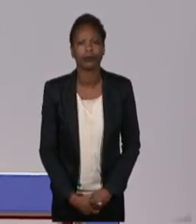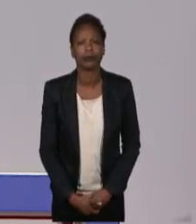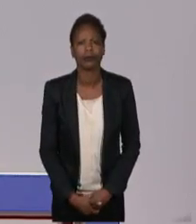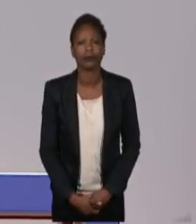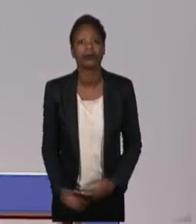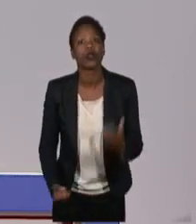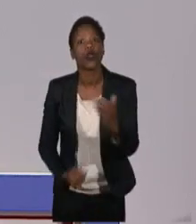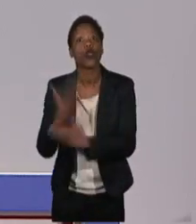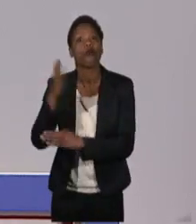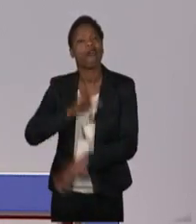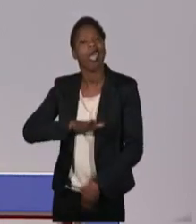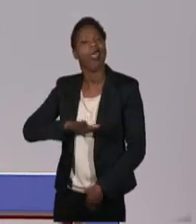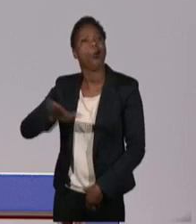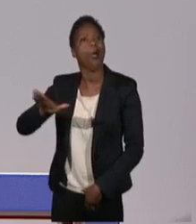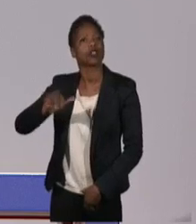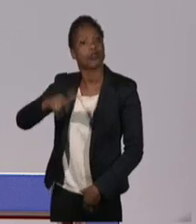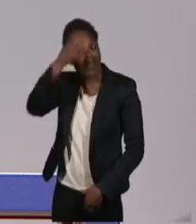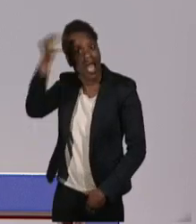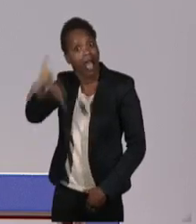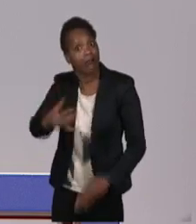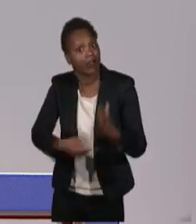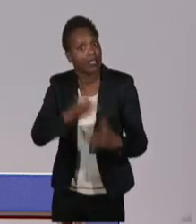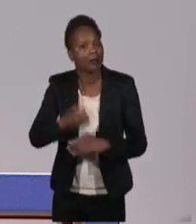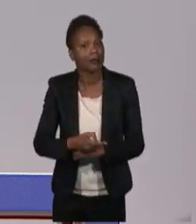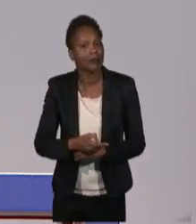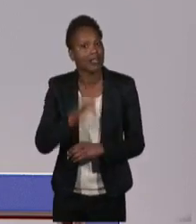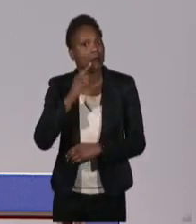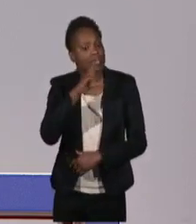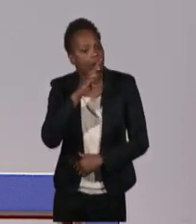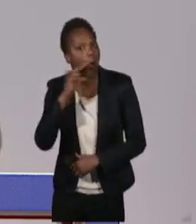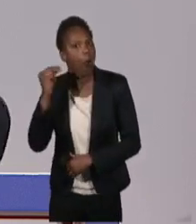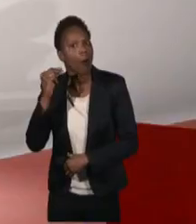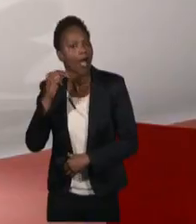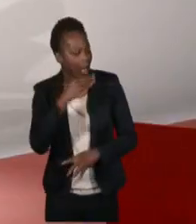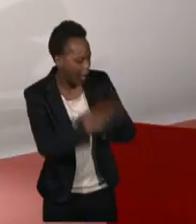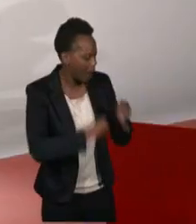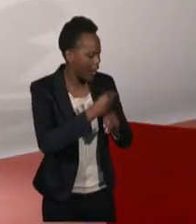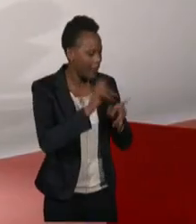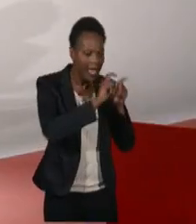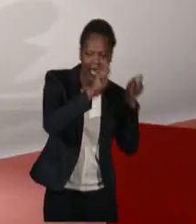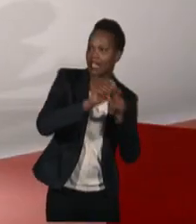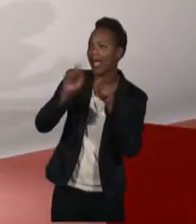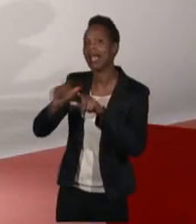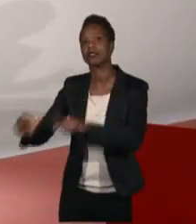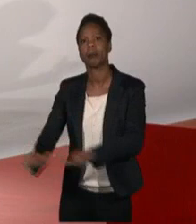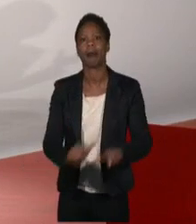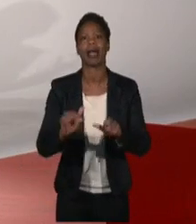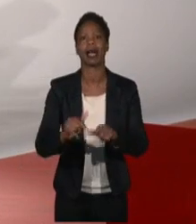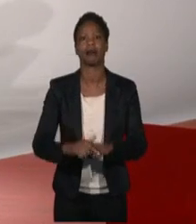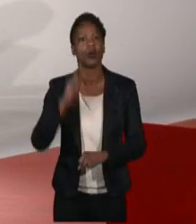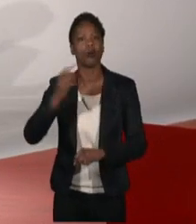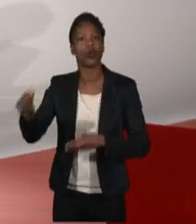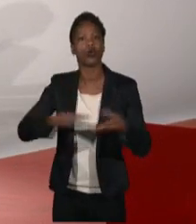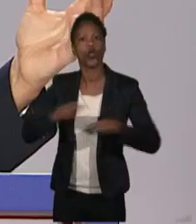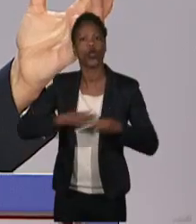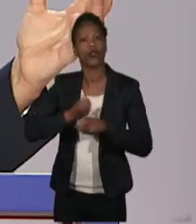nouvelle croissance respectueuse de l'homme et de la planète. Une nouvelle croissance pour le plein